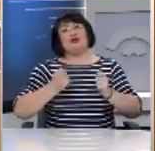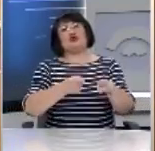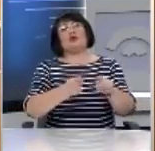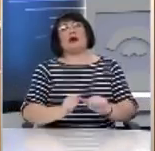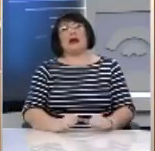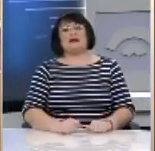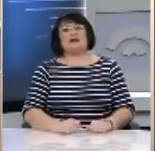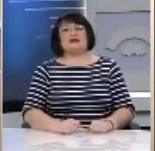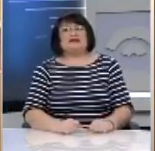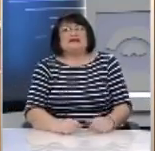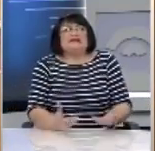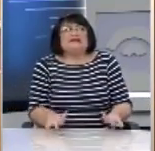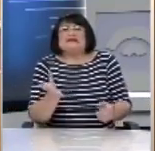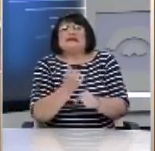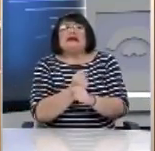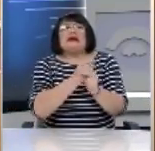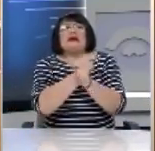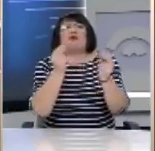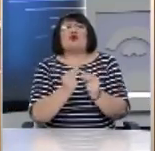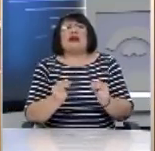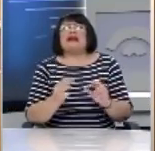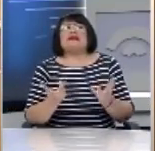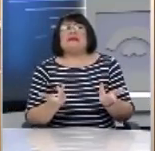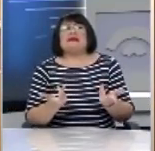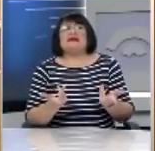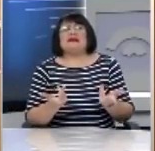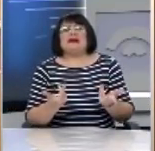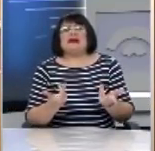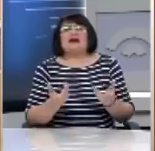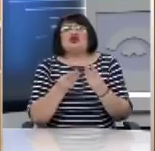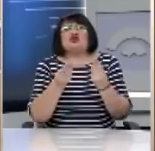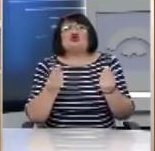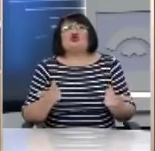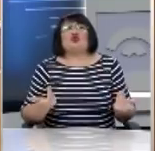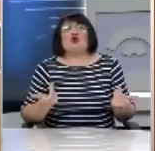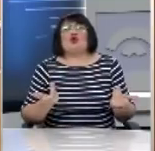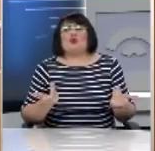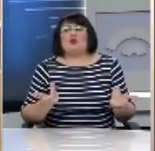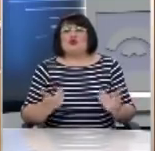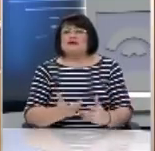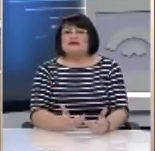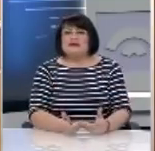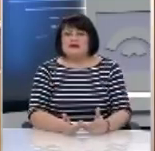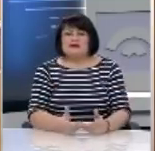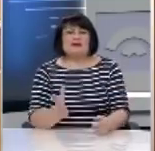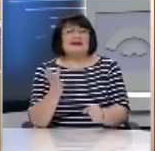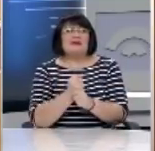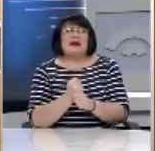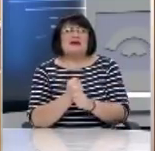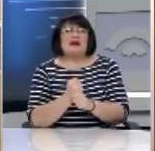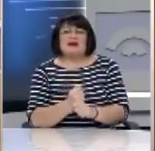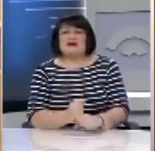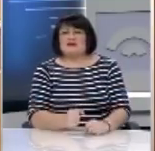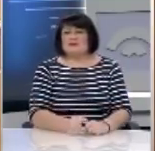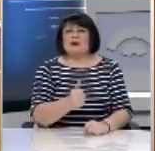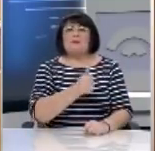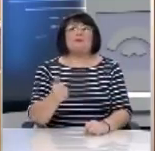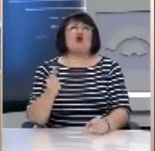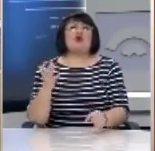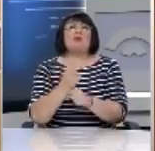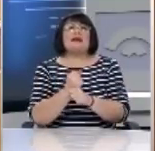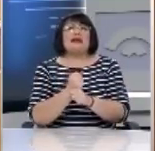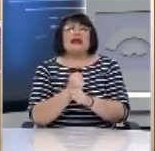Τι πετυχαίνετε λοιπόν με αυτή τη γραμμή, με αυτόν τον τρόπο? Πετυχαίνετε, κατά την άποψή μου, το μόνο που